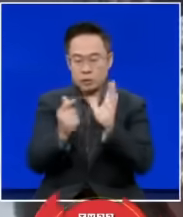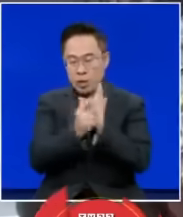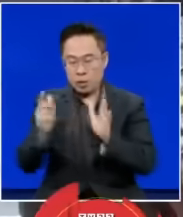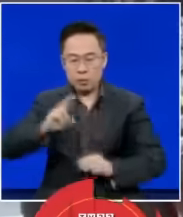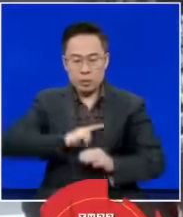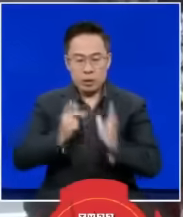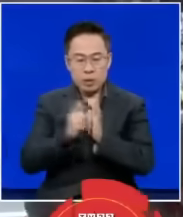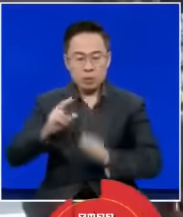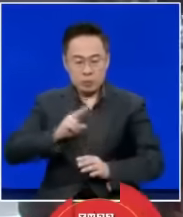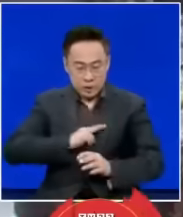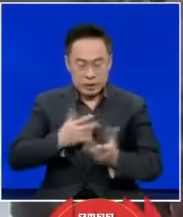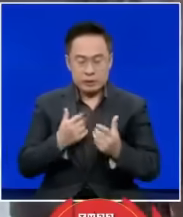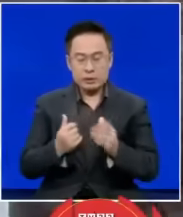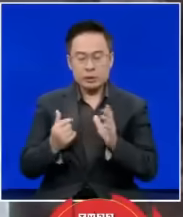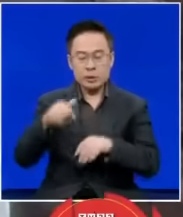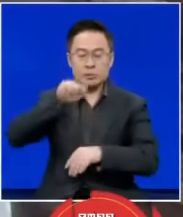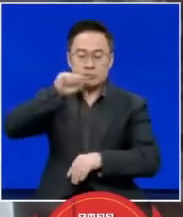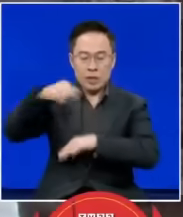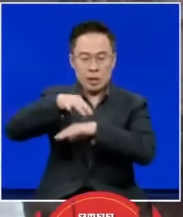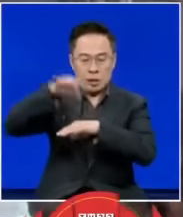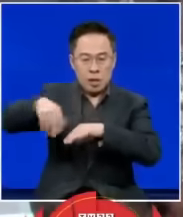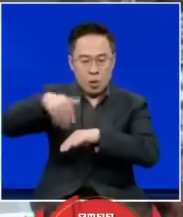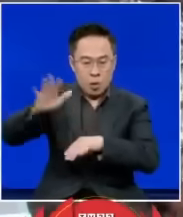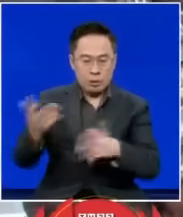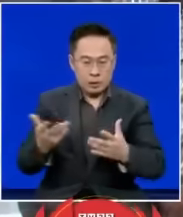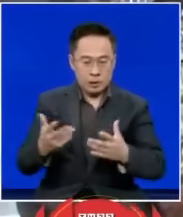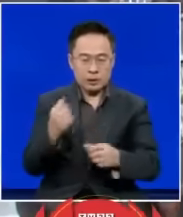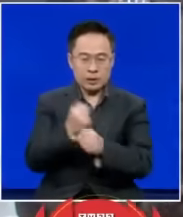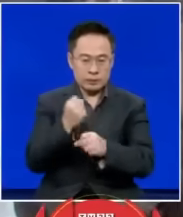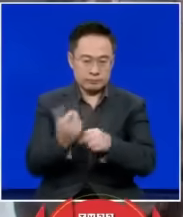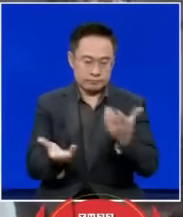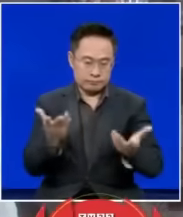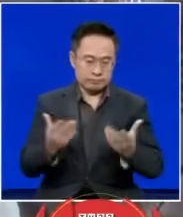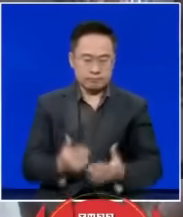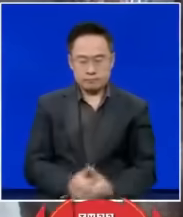กเพราะว่ามันมีผลก ับ เรื่องของการรับผลประโยชน์ด้วยนะฮะ